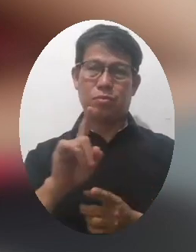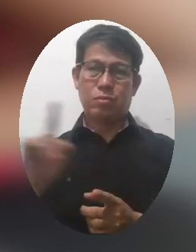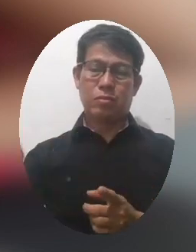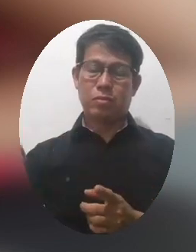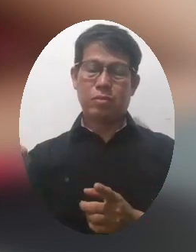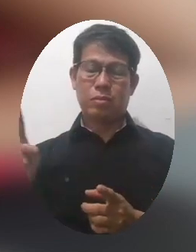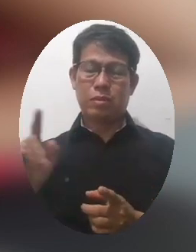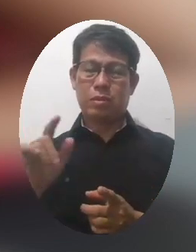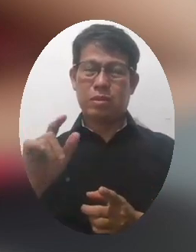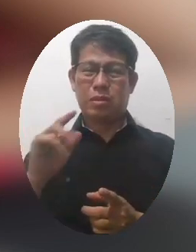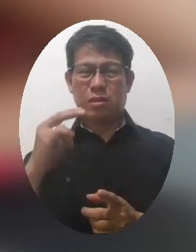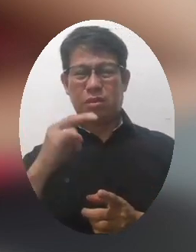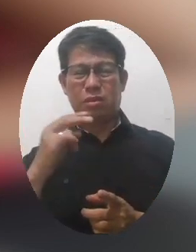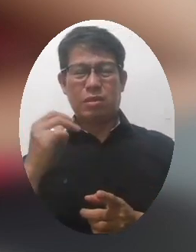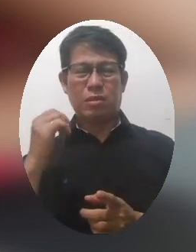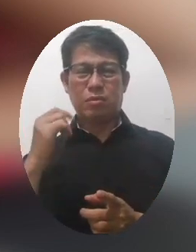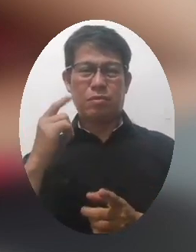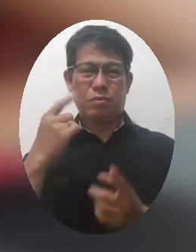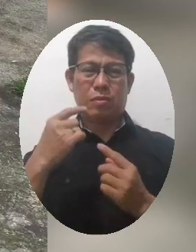Nung time